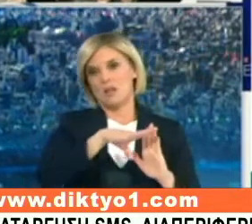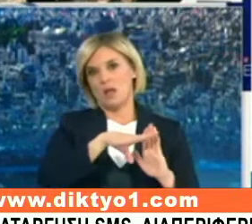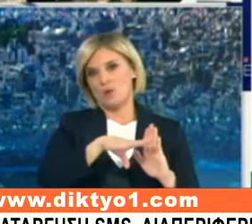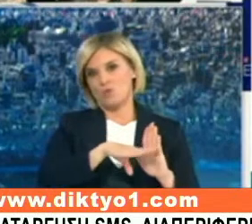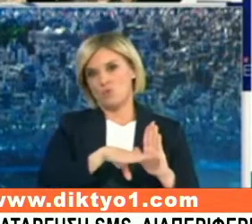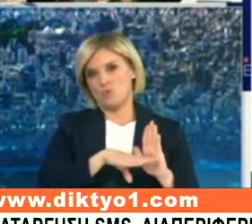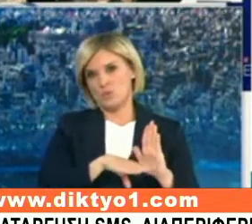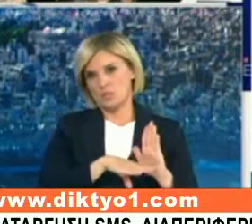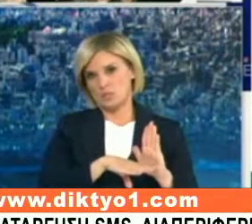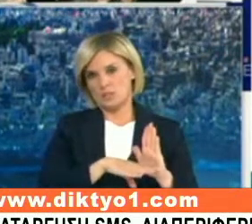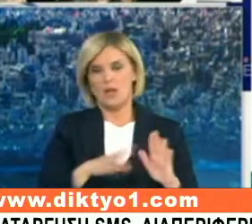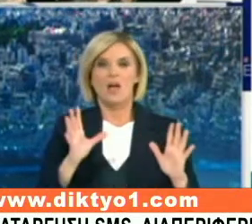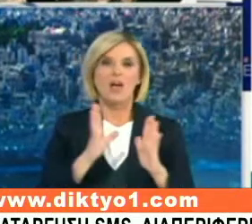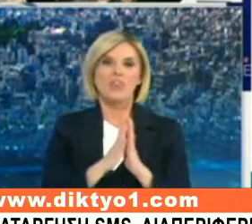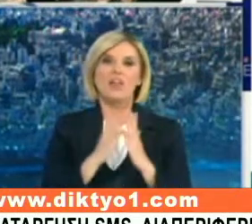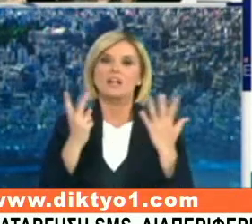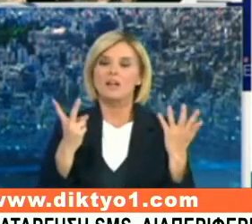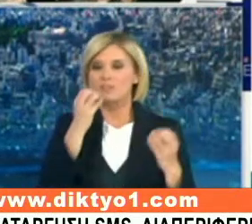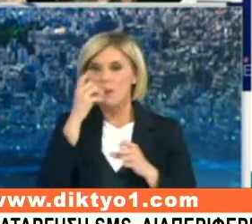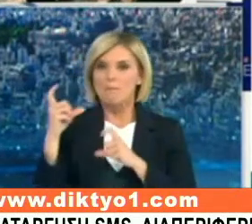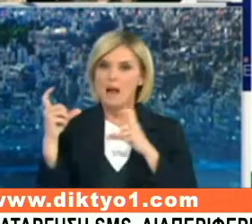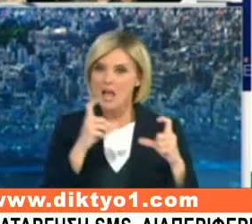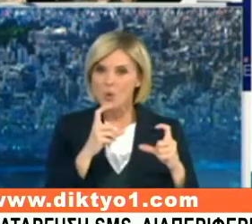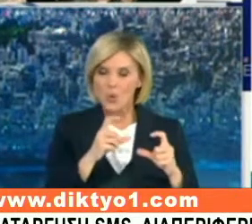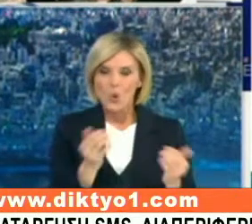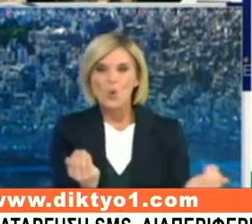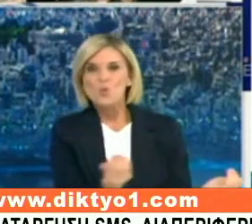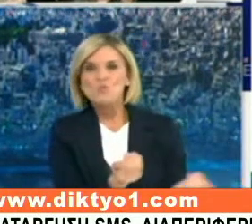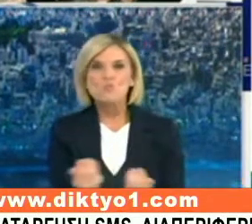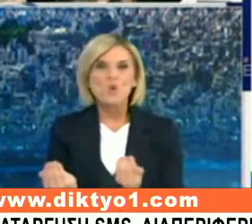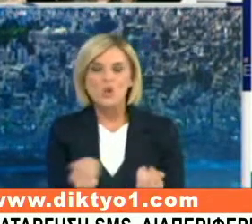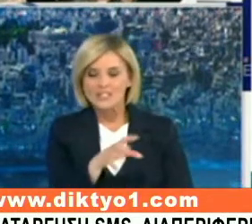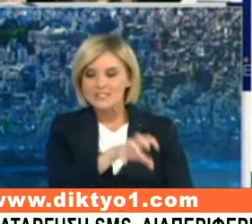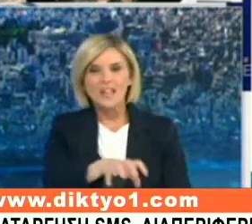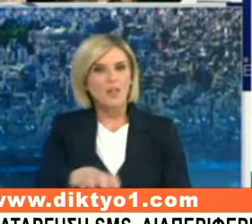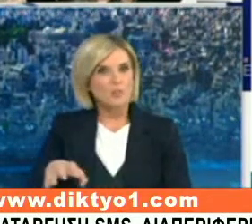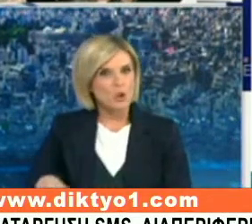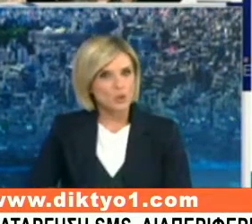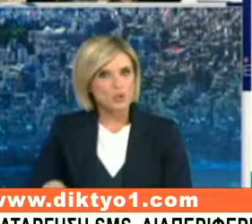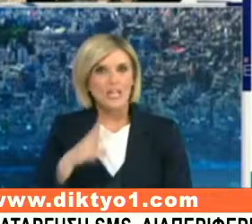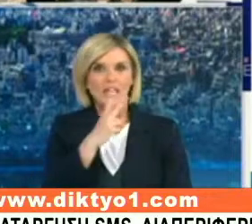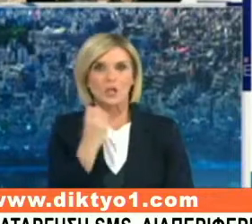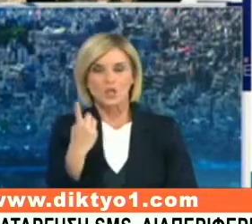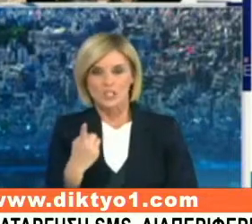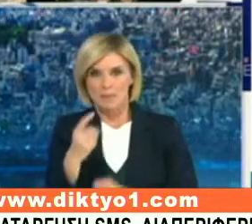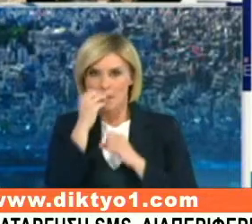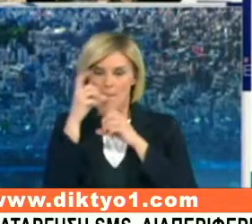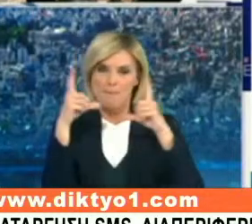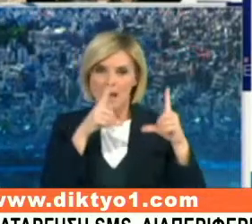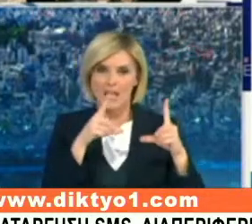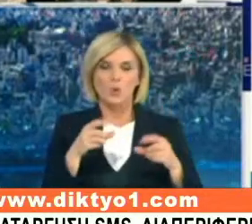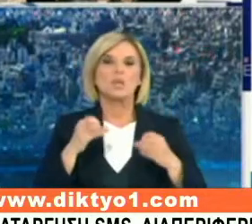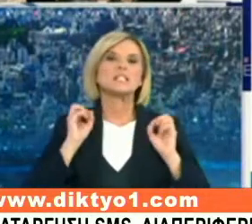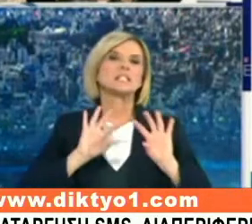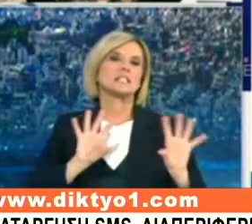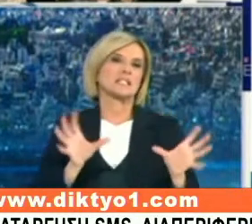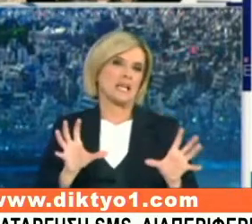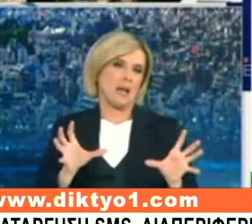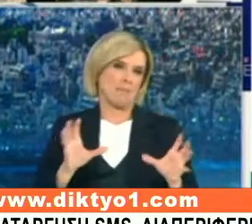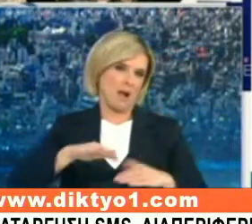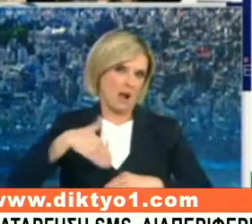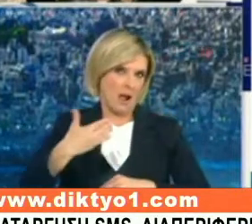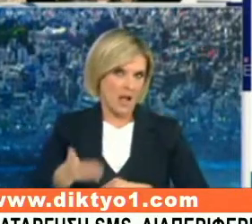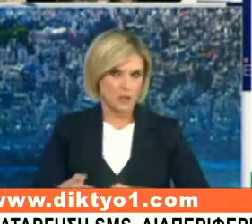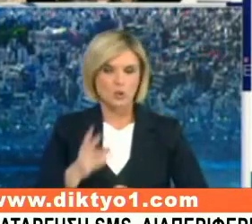επαναλειτουργία στις 17 Μαΐου των βρεφονιπιακών σταθμών, στις 21 Μαΐου των θερινών κινηματογράφων, στις 28 Μαΐου των ανοιχτών